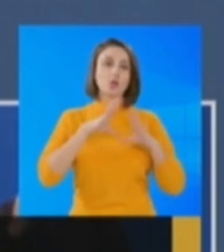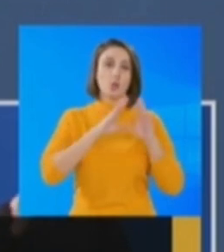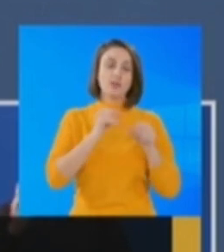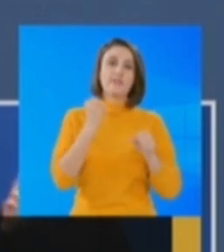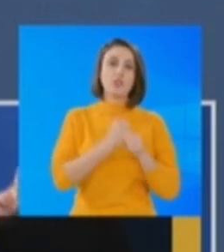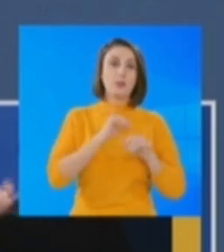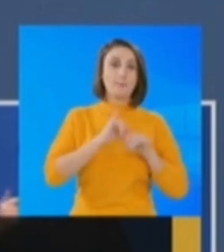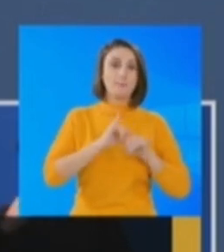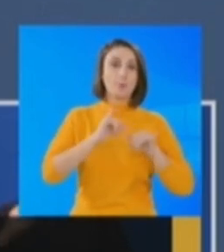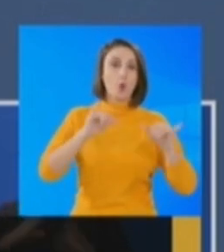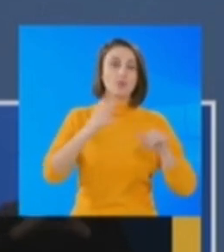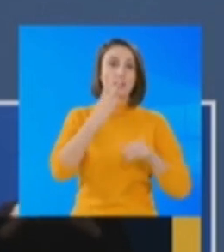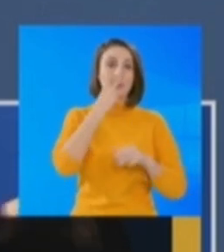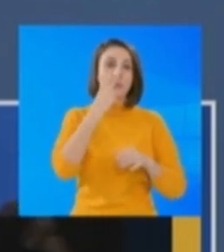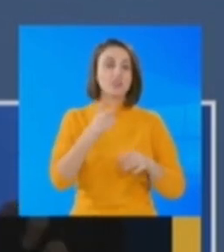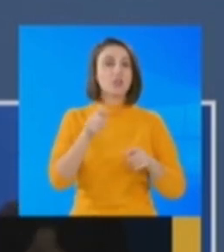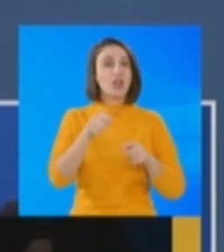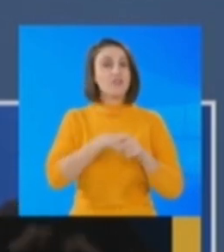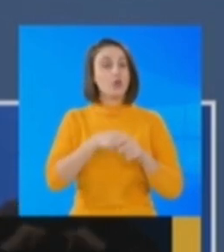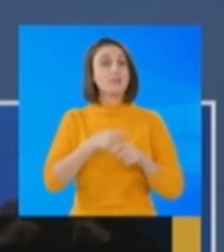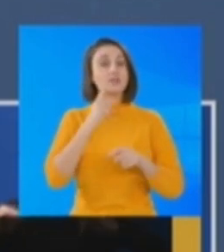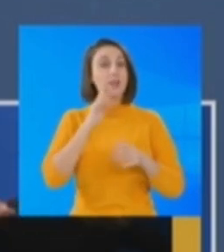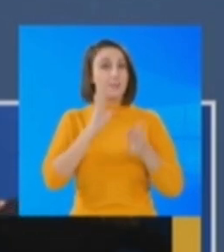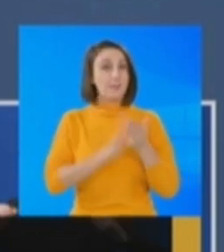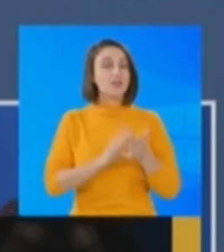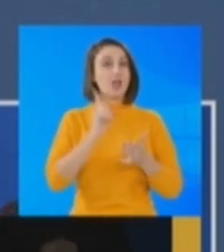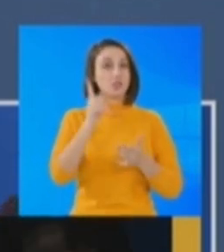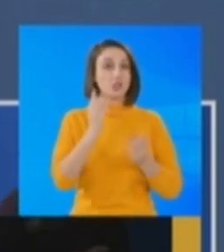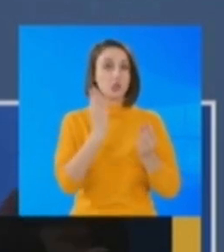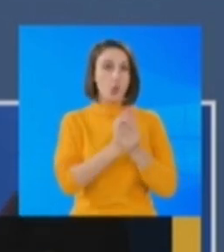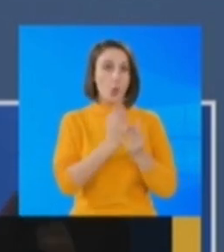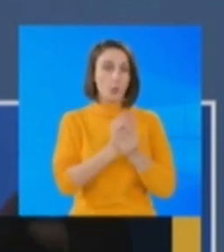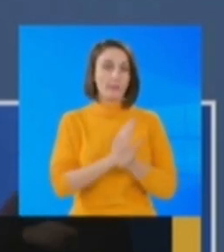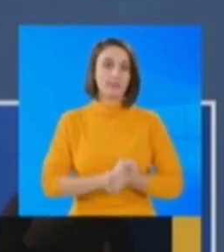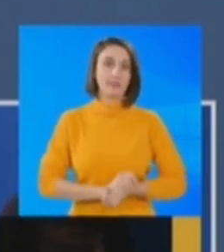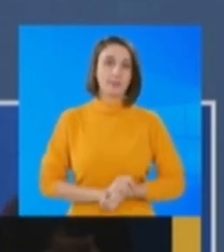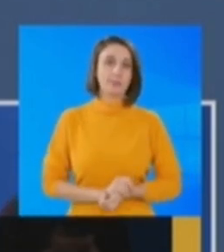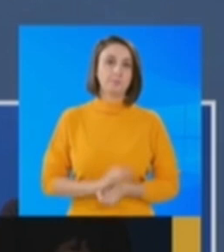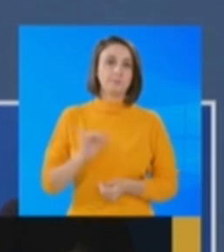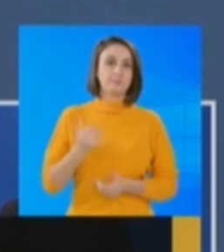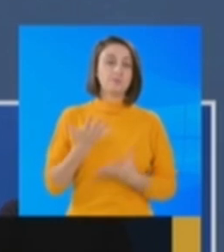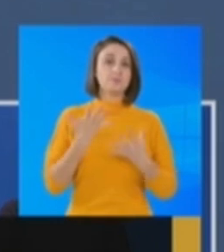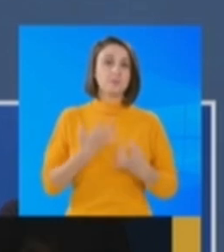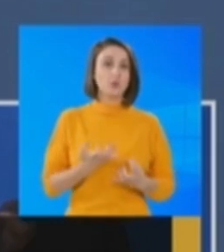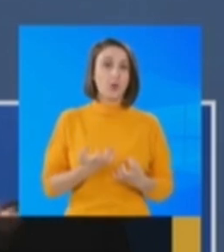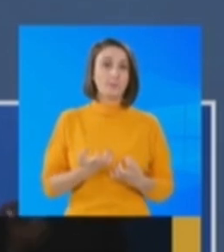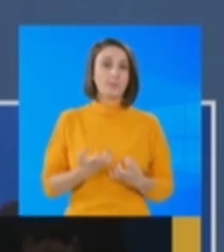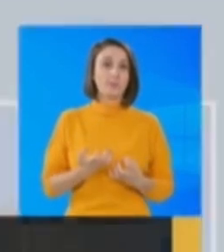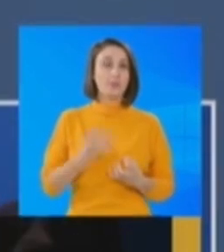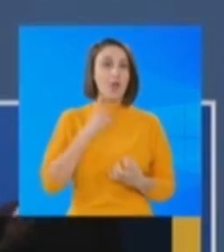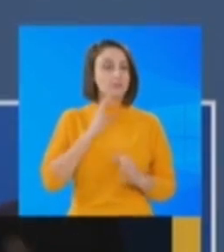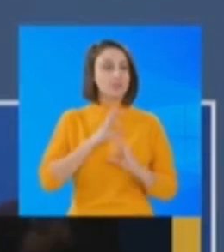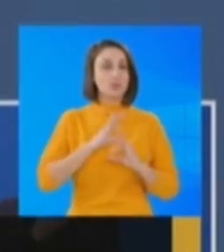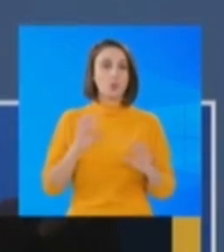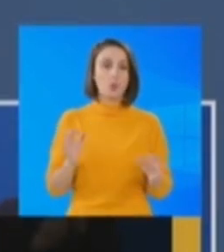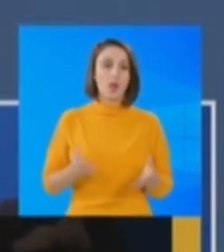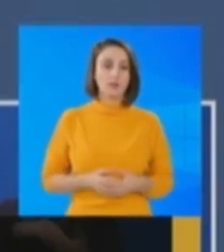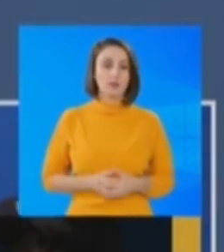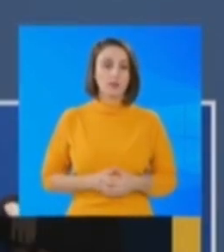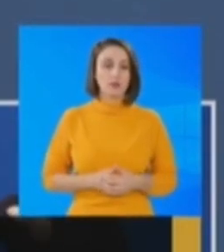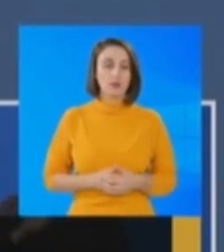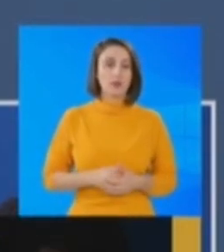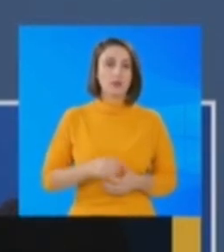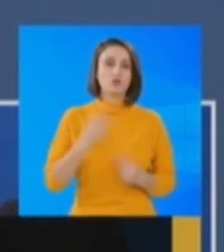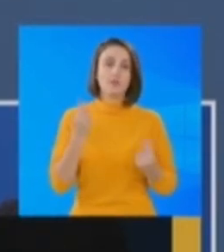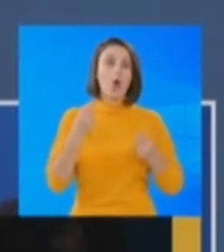clar că România face progres în ceea ce privește reformele, este pe baza acestui document, dar și pe ceea ce ne-am asigurat.